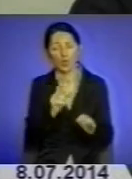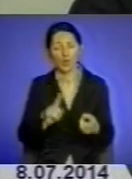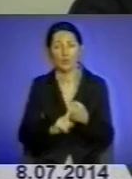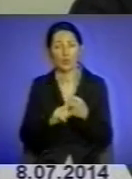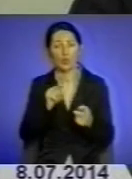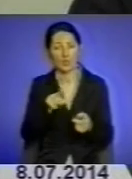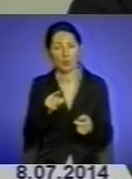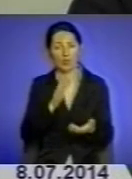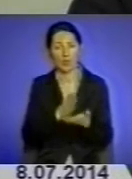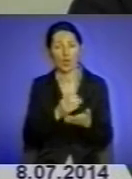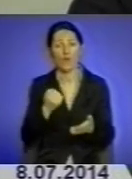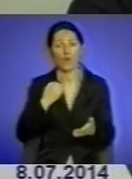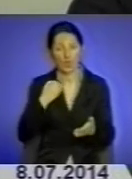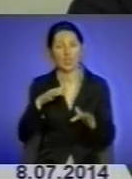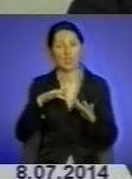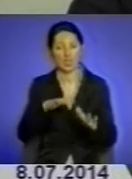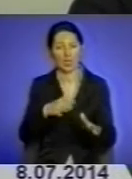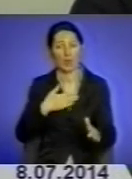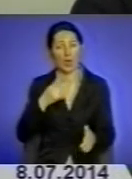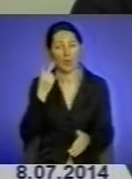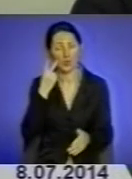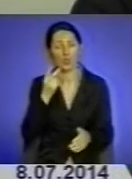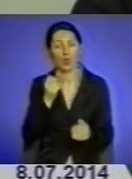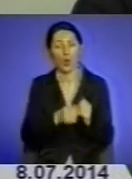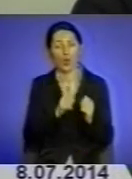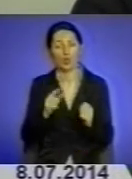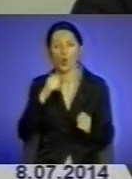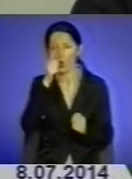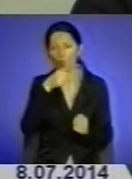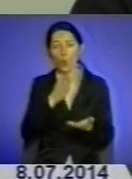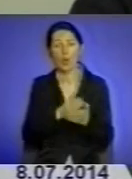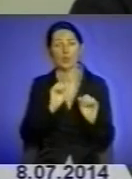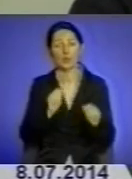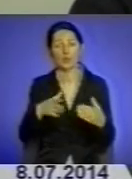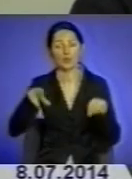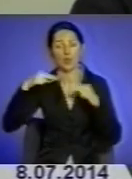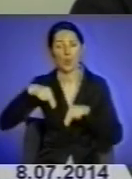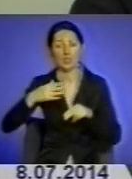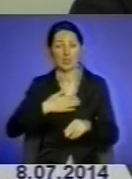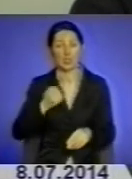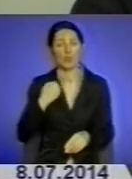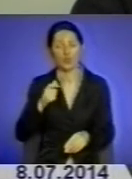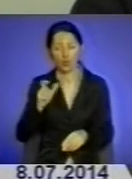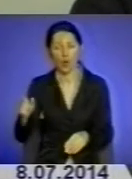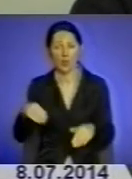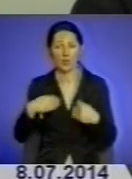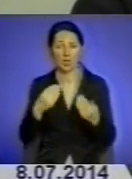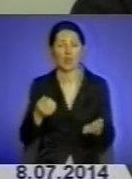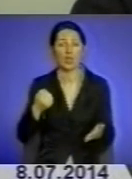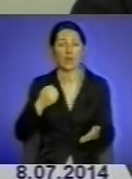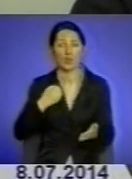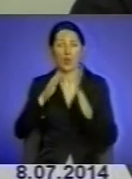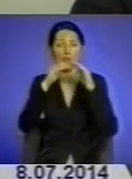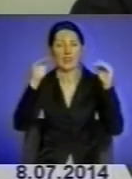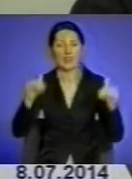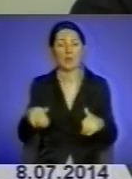тим, що відбуваються воєнні дії, ми постійно кожного року мали можливість в співпраці з нашими військовими надавати військові намети